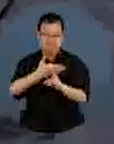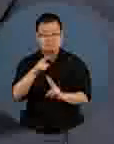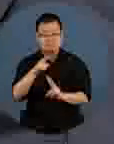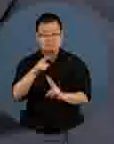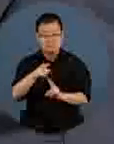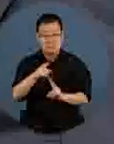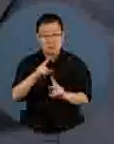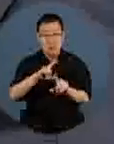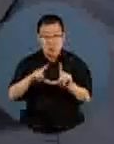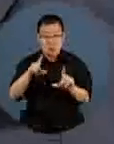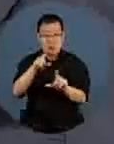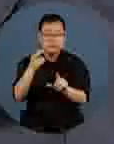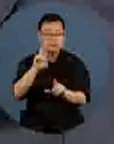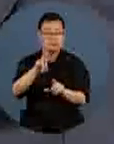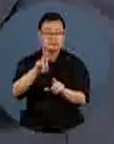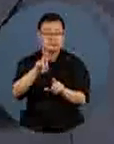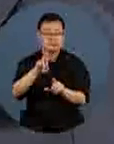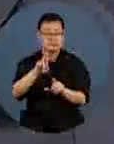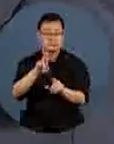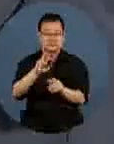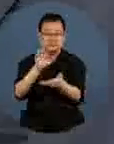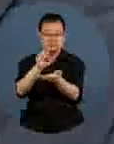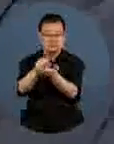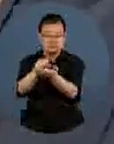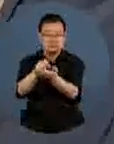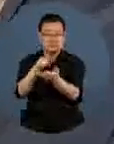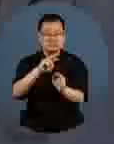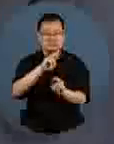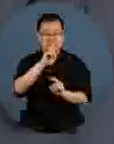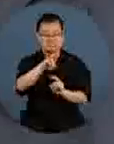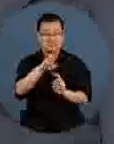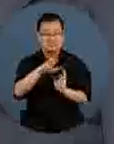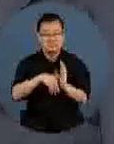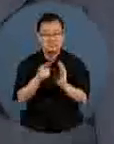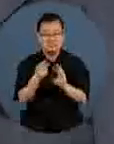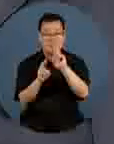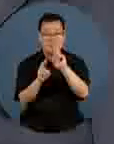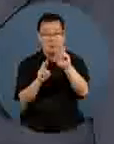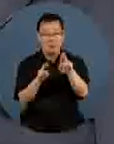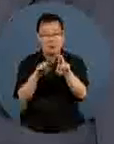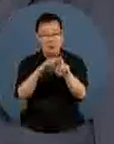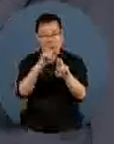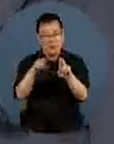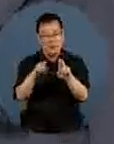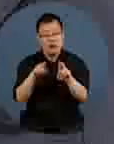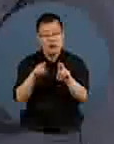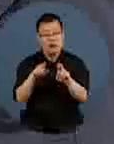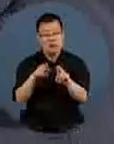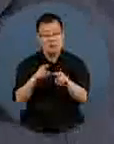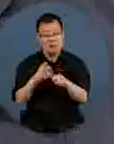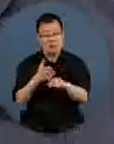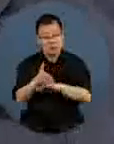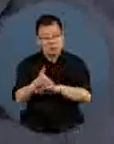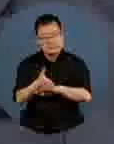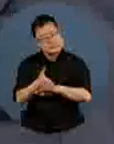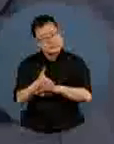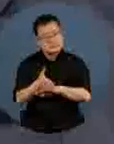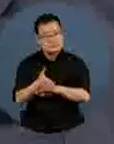여기는 보통은 잡는 거거든요. 이거 이건 이렇게 전개를 했을 때 다음에 달려가는 게 좋고 이건 또 바인들이에요. 네.